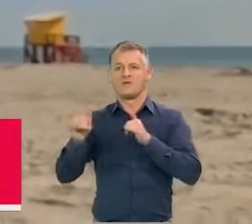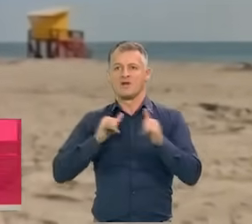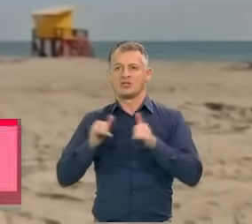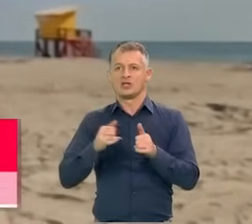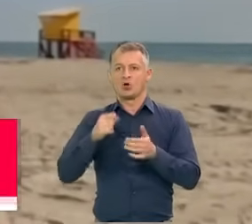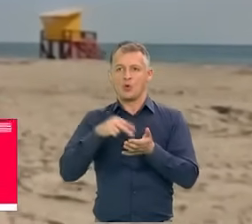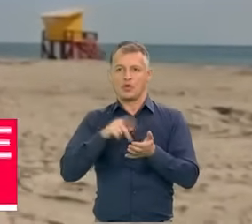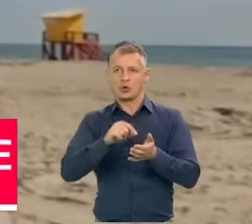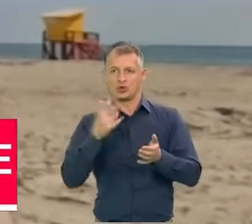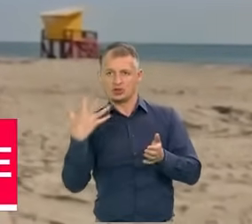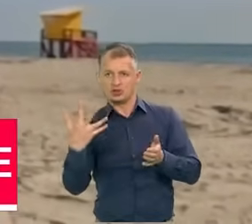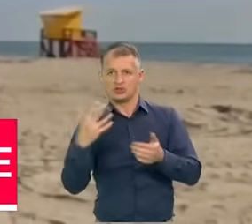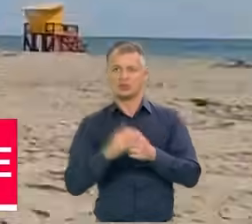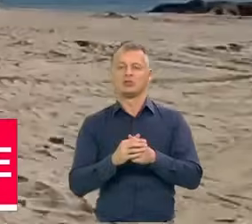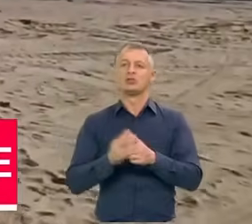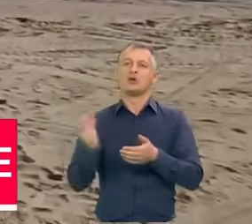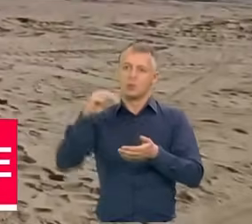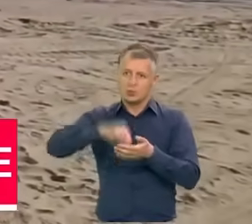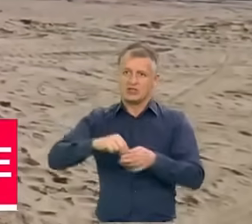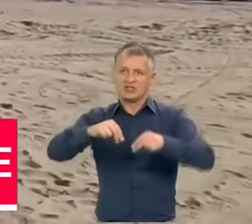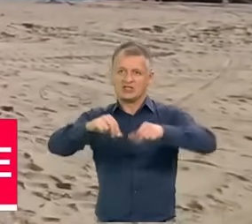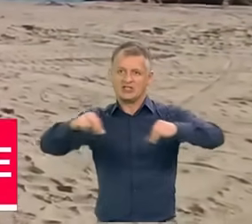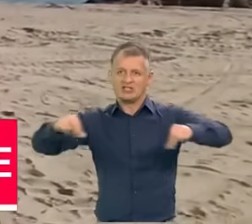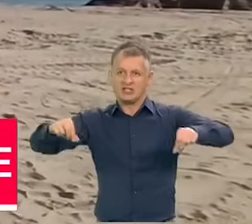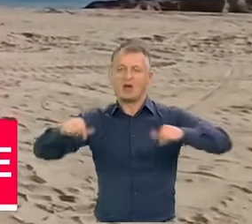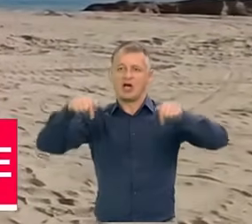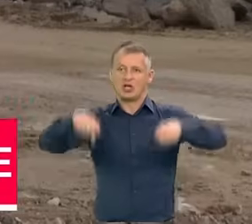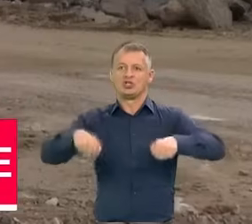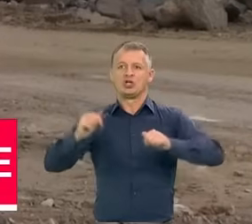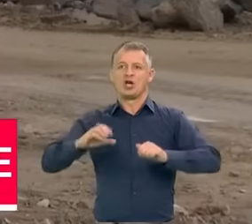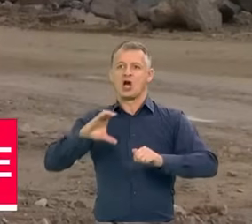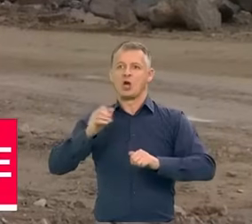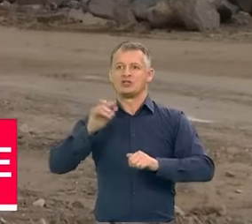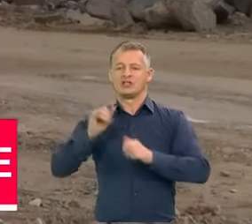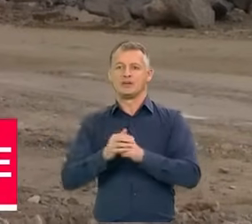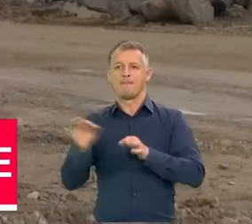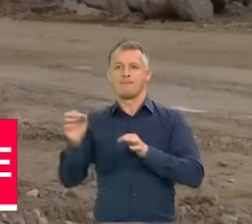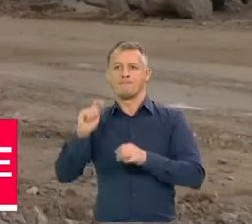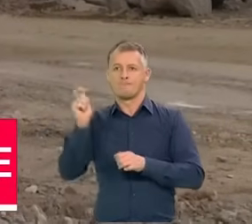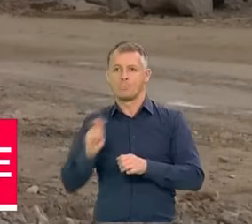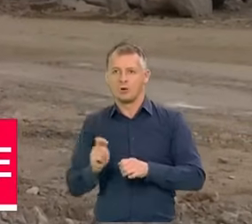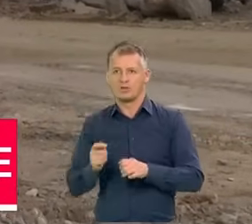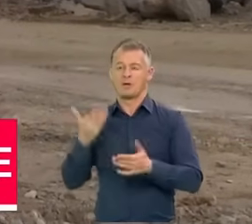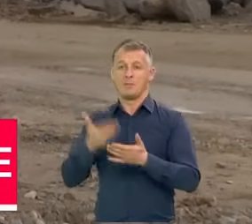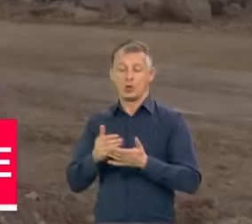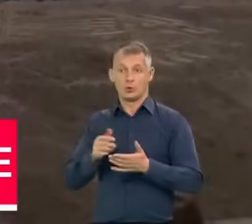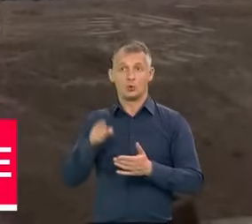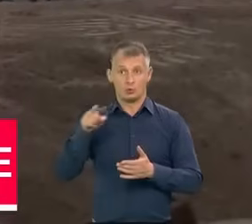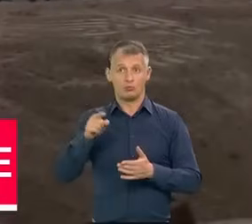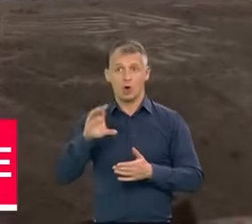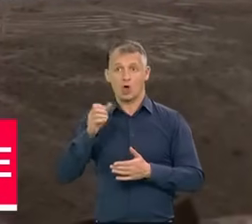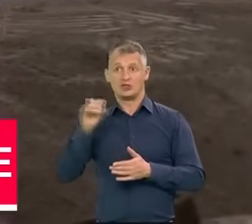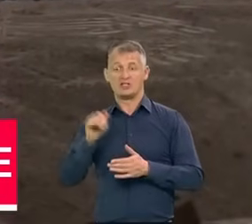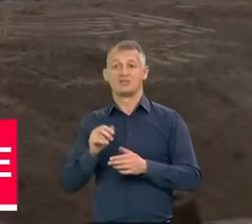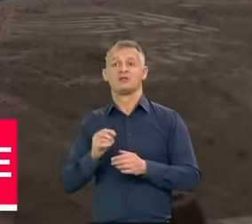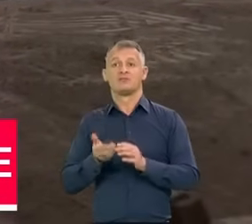2025 se va face în nisiparea de aici de la Costinești proiectul ce vizează zona stațiunii Costinești se ridică la